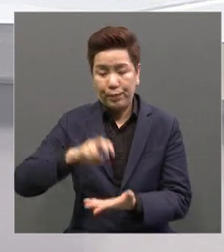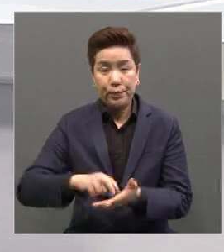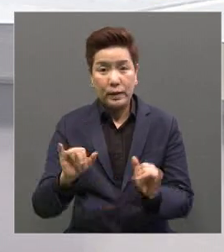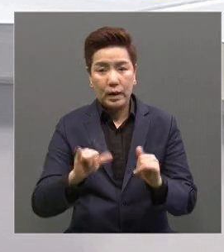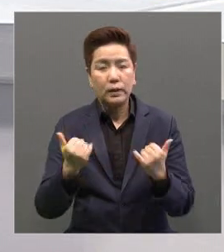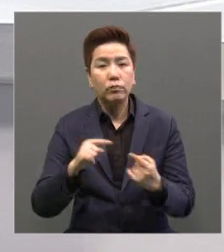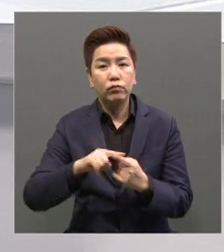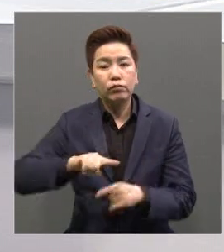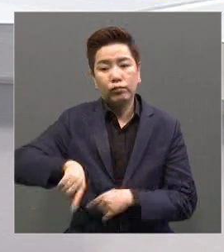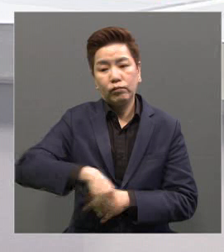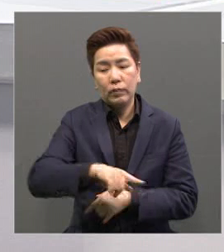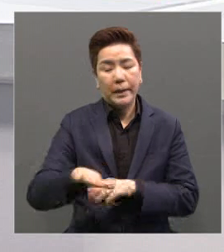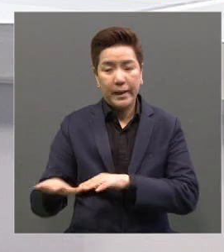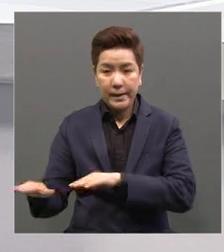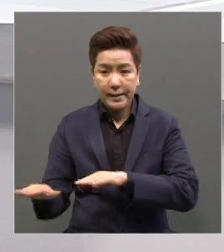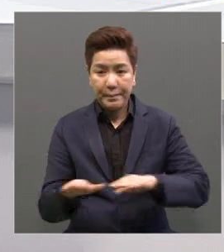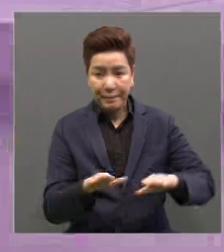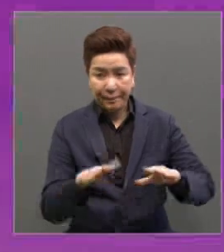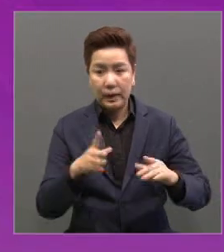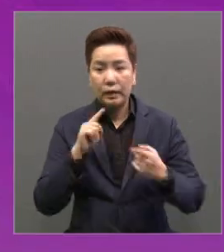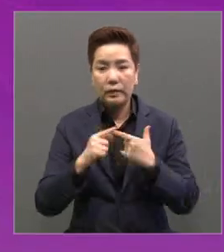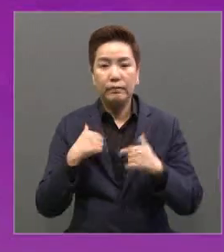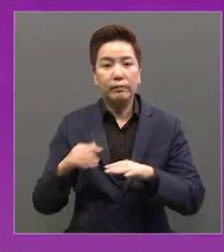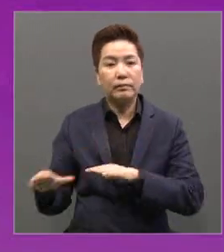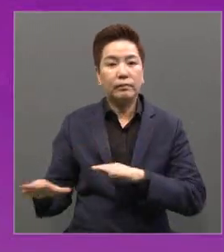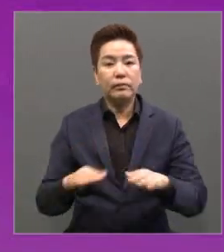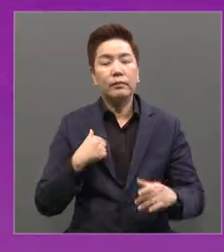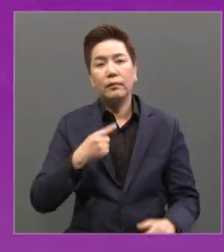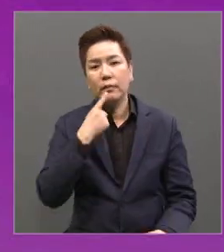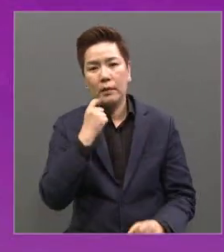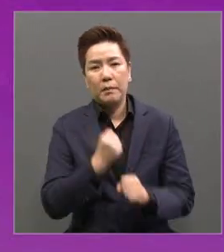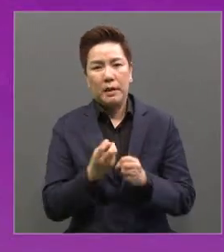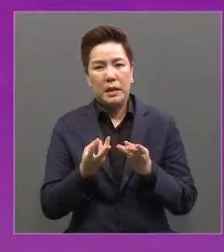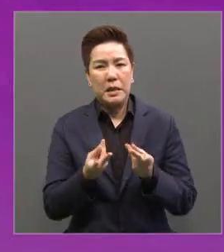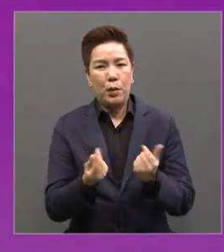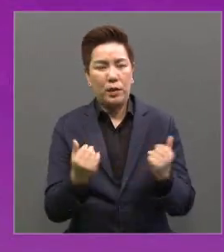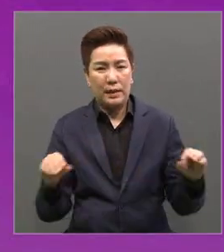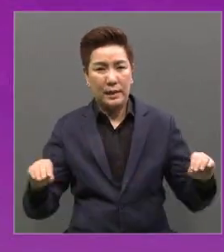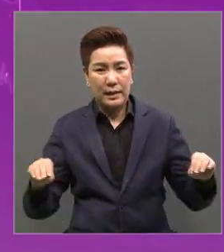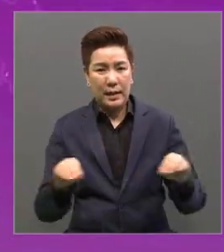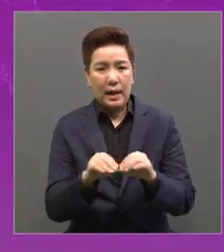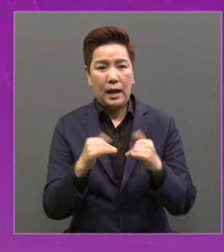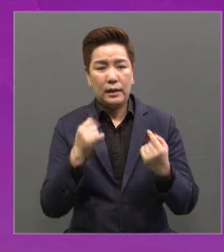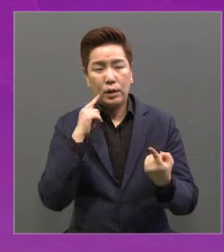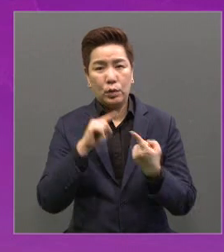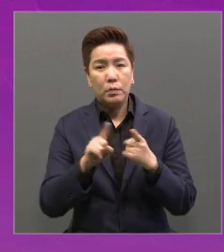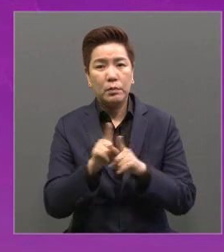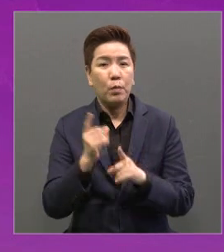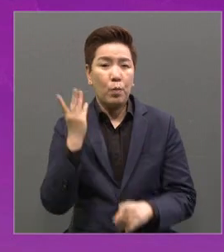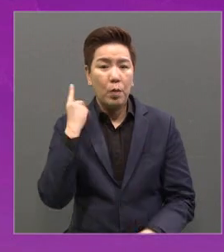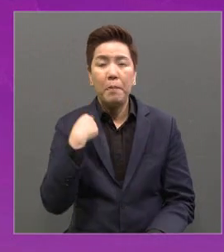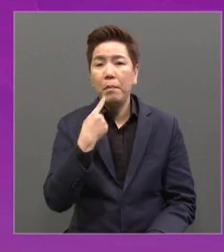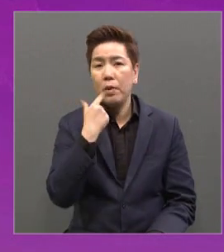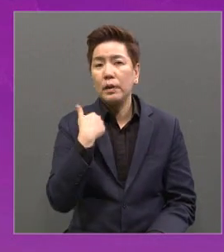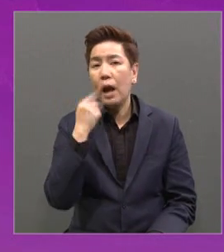แต่เขาก็มีเตรียมการเตรียมการไว้ก่อนนะเพราะเห็นการเตรียมการแบบนี้หลายๆคนบอกว่าเอ๊ะน่าจะเร็วๆนี้ไหมใกล้แล้วมั้งคือคือตอนแรกเมื่อวาน